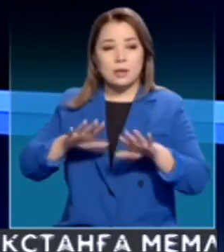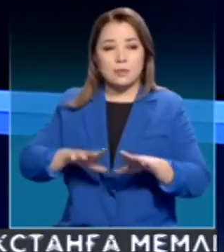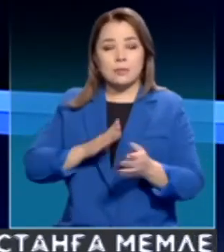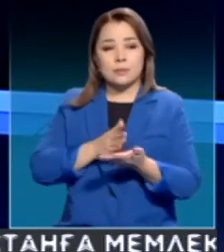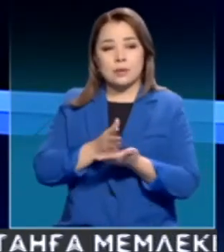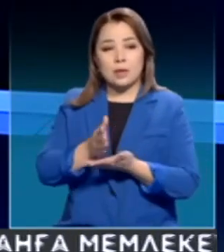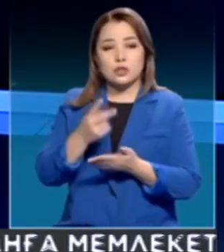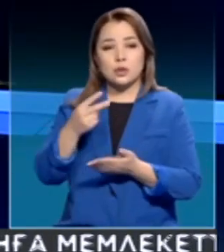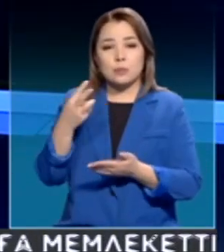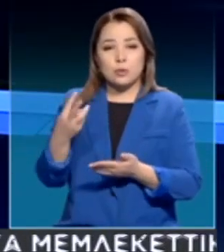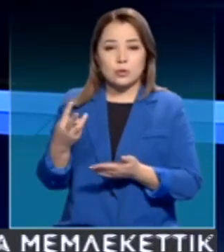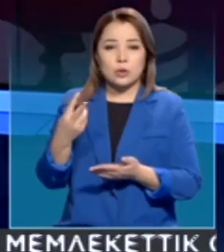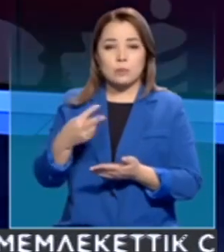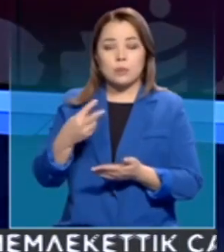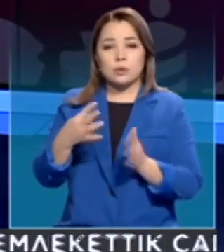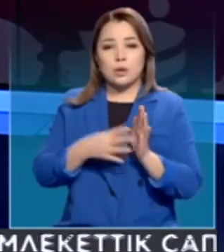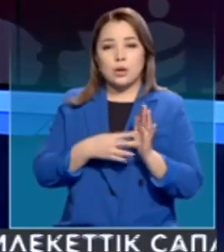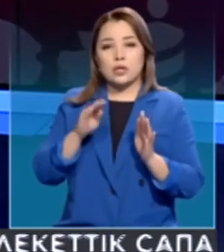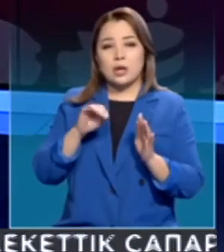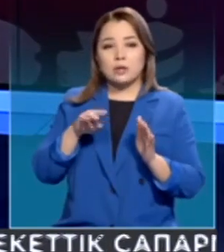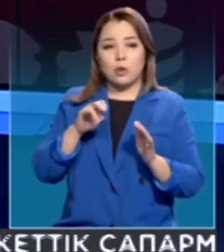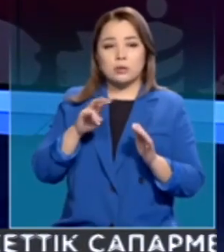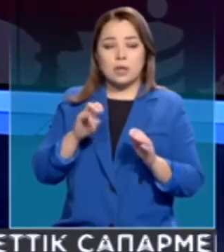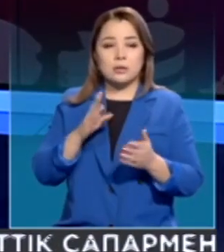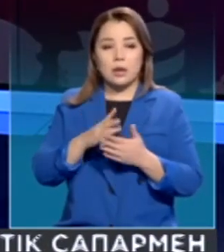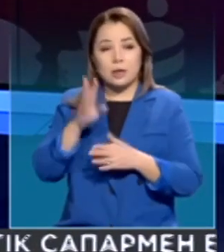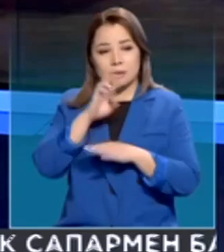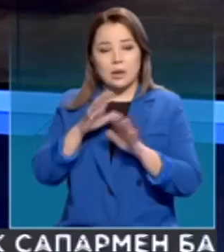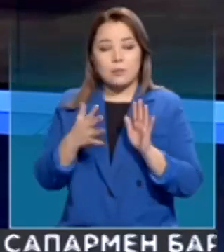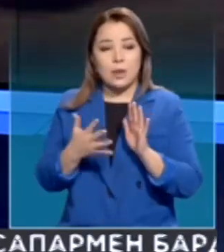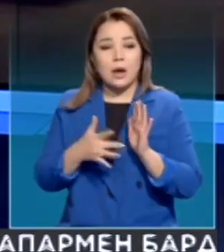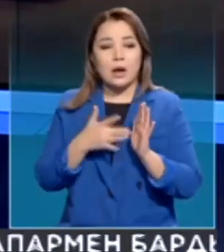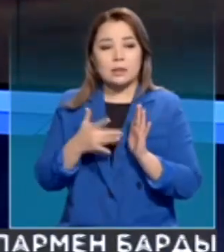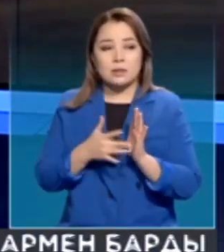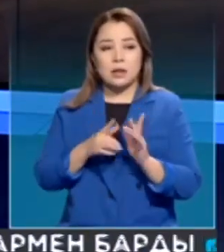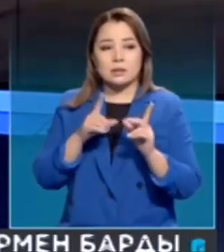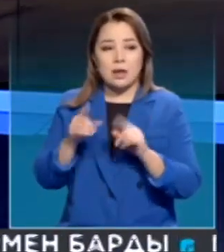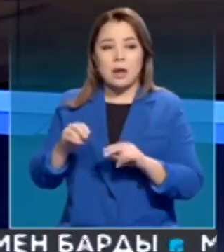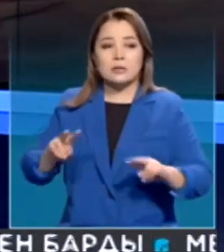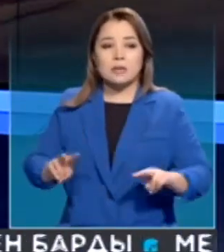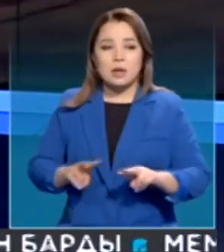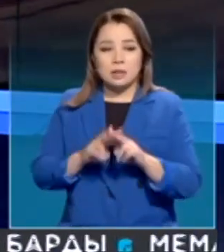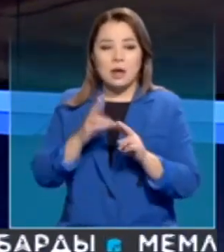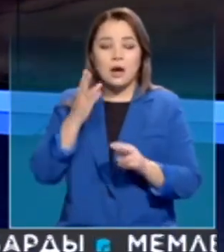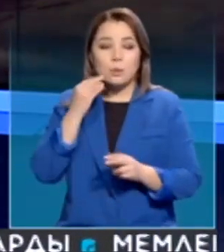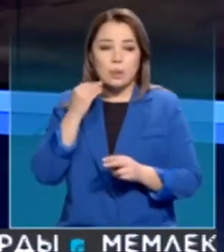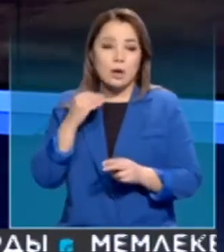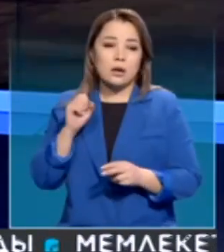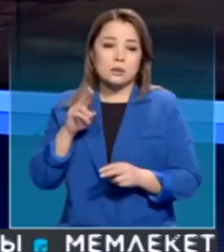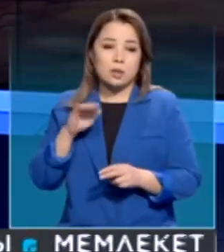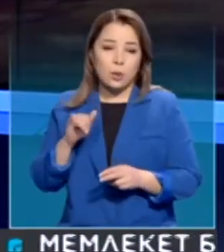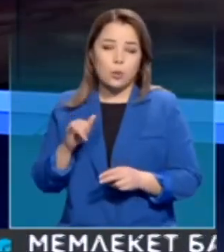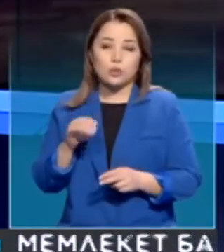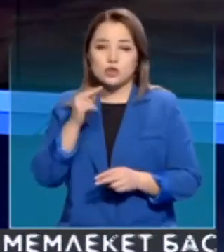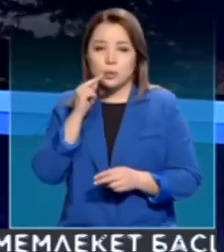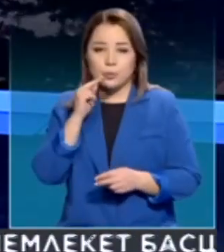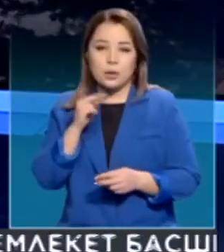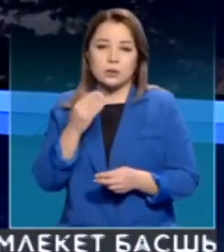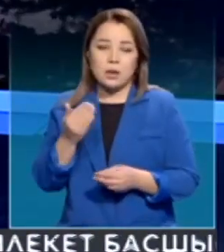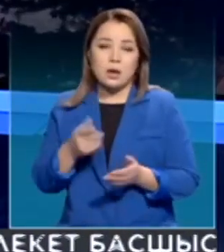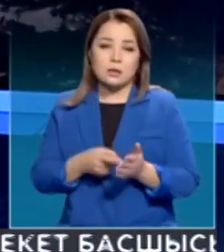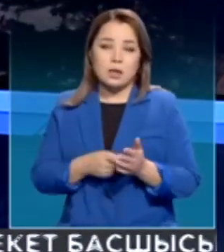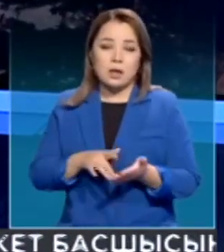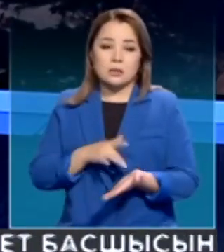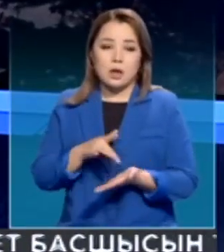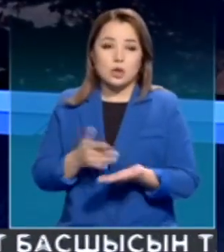Ол 23-29 желтоқсан аралығында еліміздің 5 қаласы. Астана, Алматы, Ақтау, Қарағанды және Шымкент жолдарымен